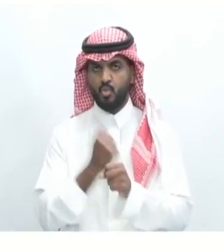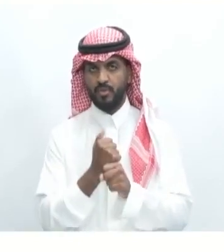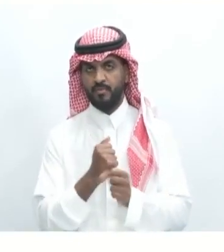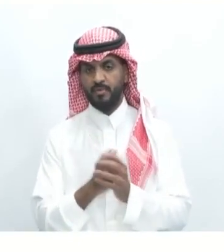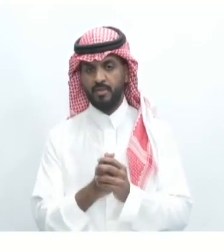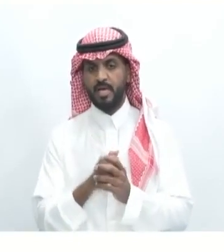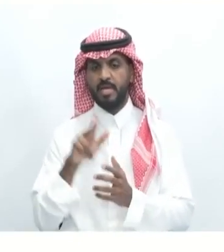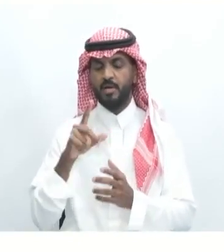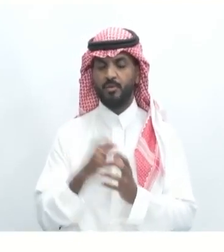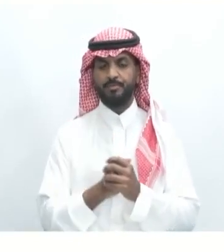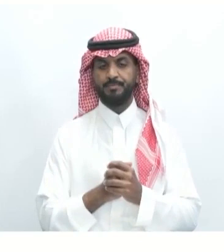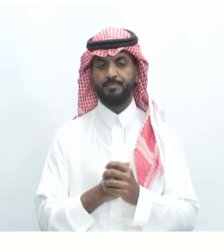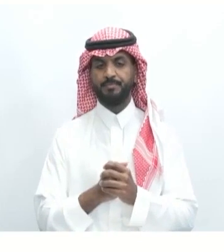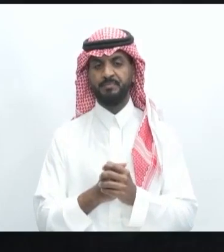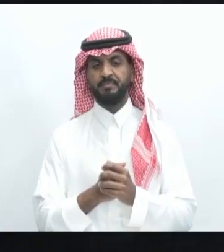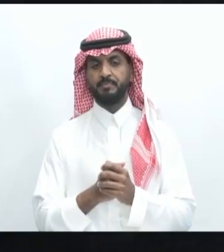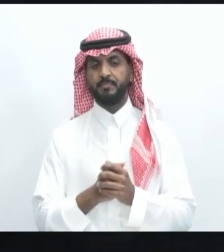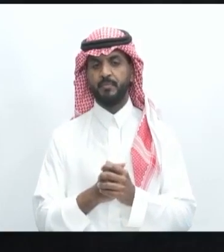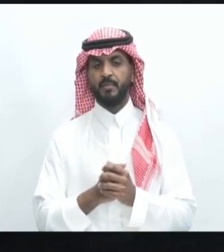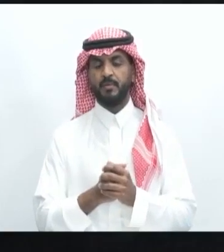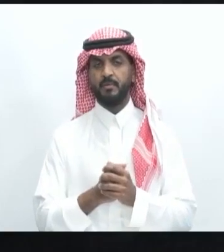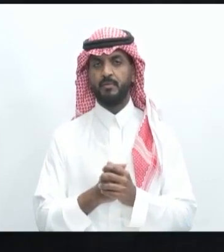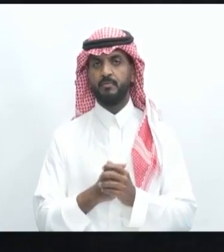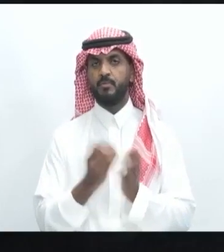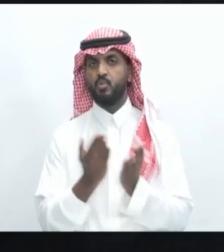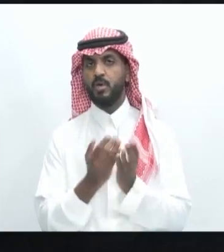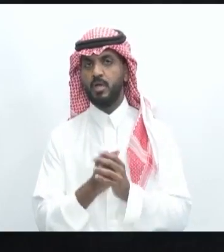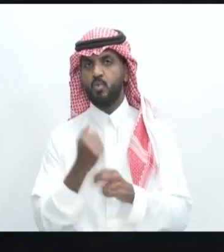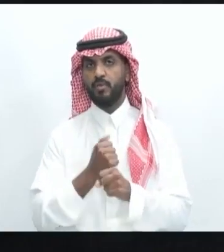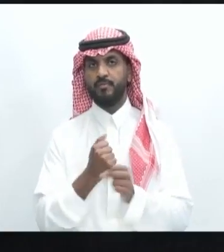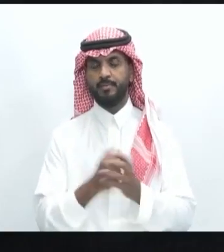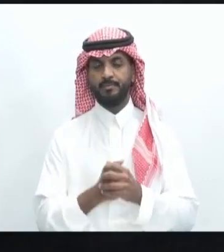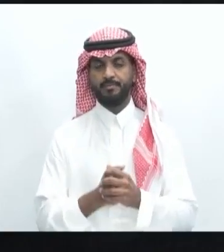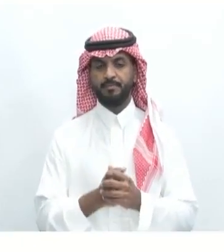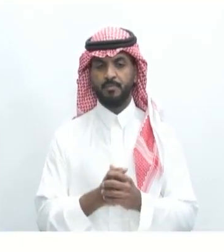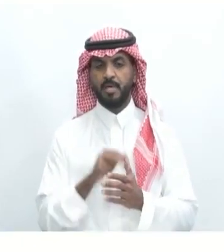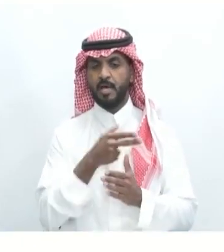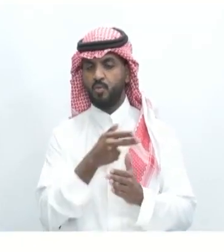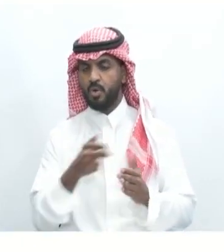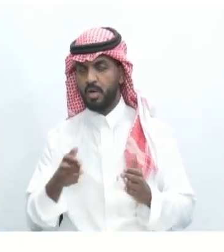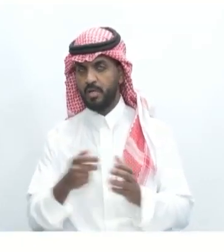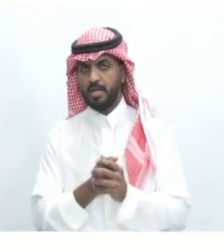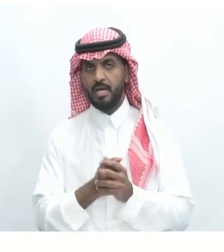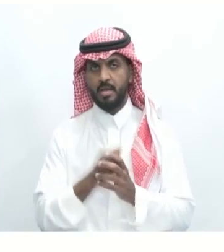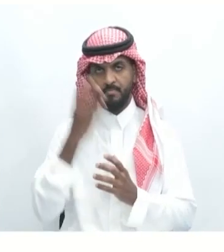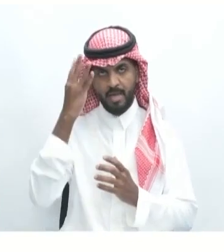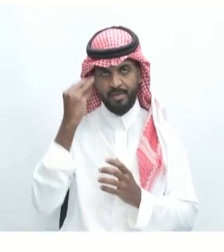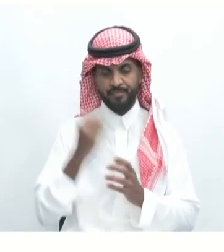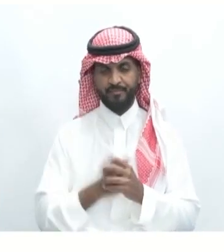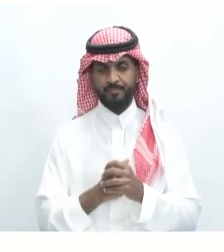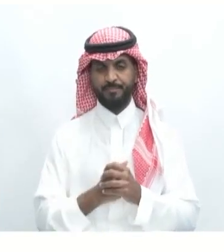النحويه فدرس الثالث من ماذا من الوظيفه النحويه نقول انواع